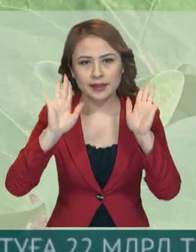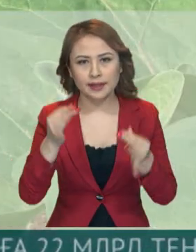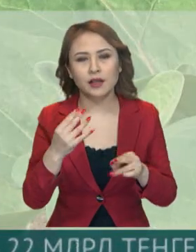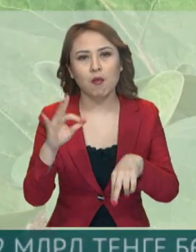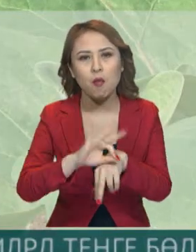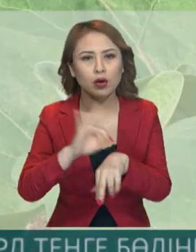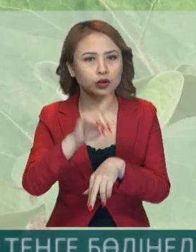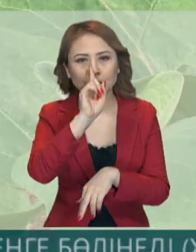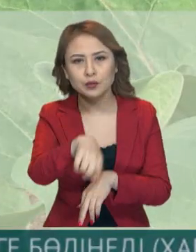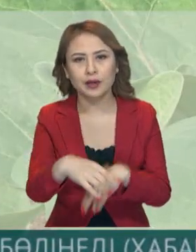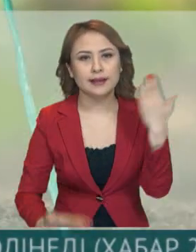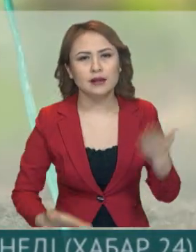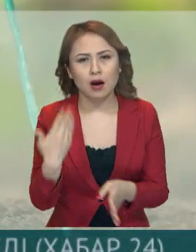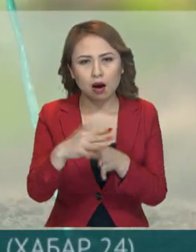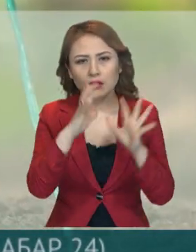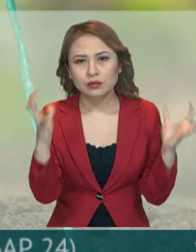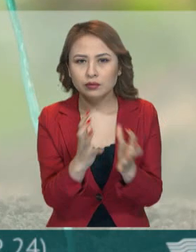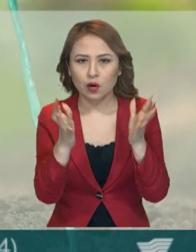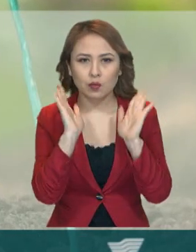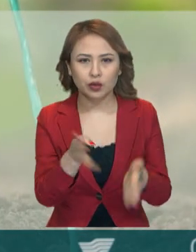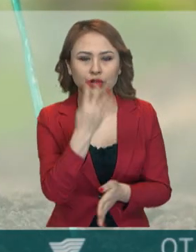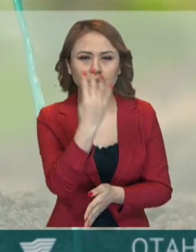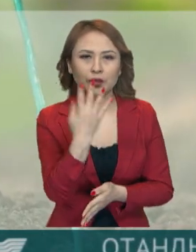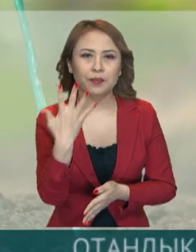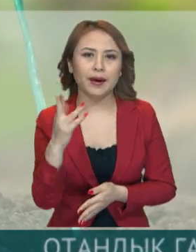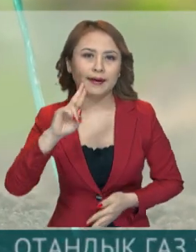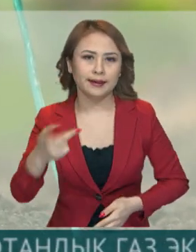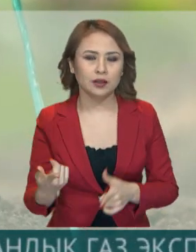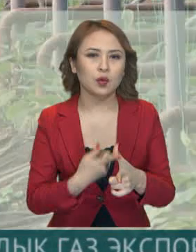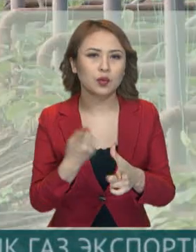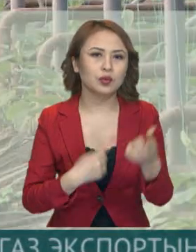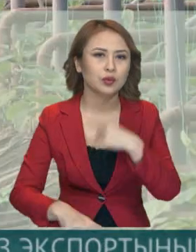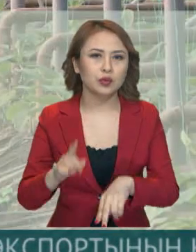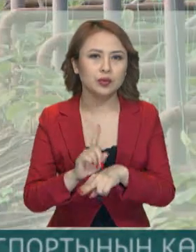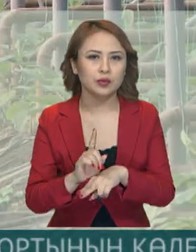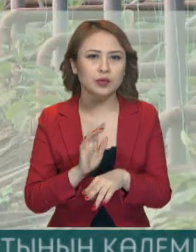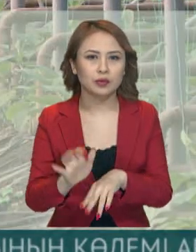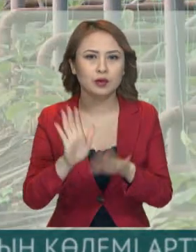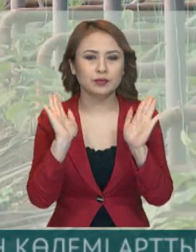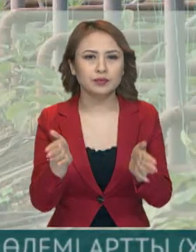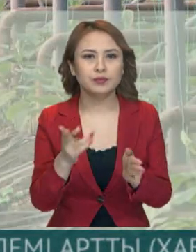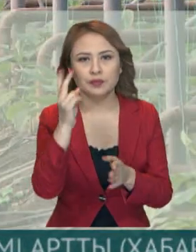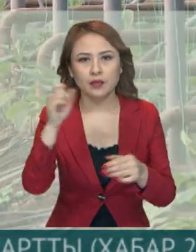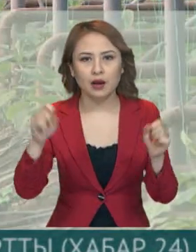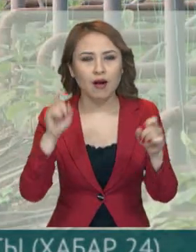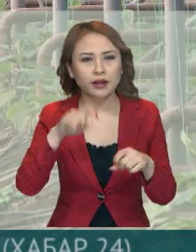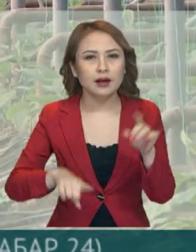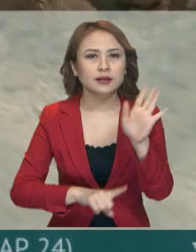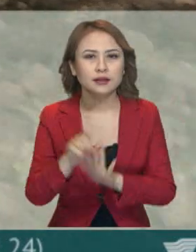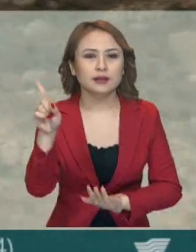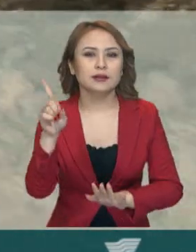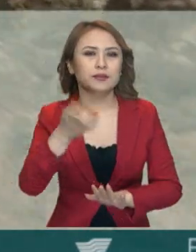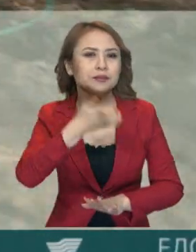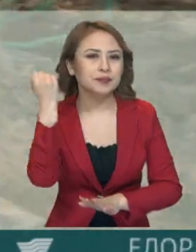ауруға шалдықпайды. Егер бабы мен күтімі келсе, әр түп 4-5 килограмм өнім береді. Тамшылатып суару әдісінің